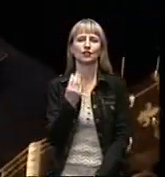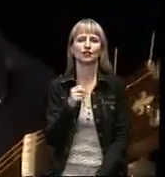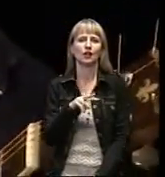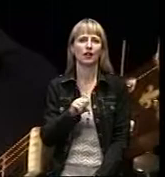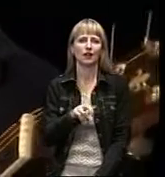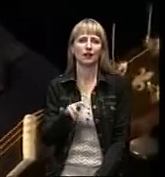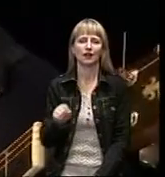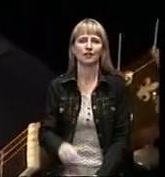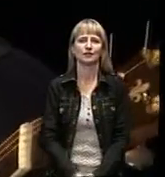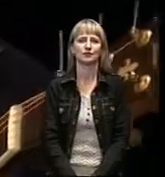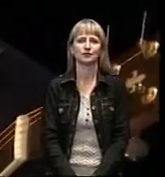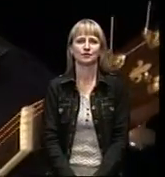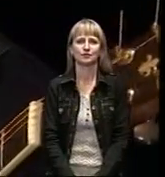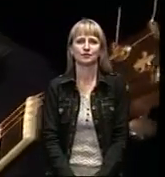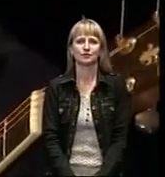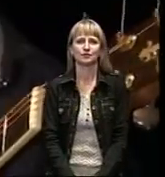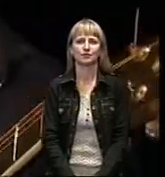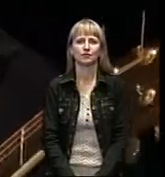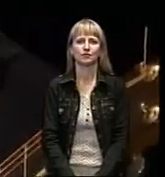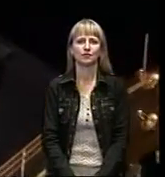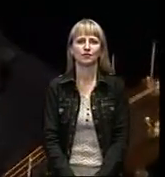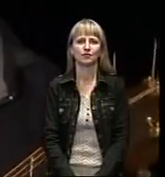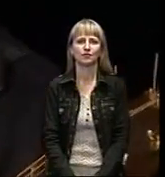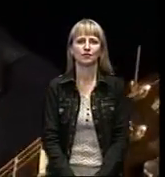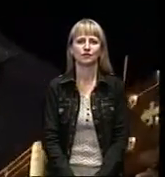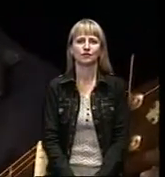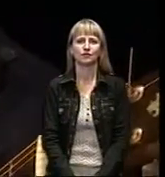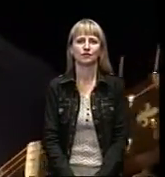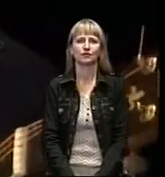ша-ла-ла-ла-ла-ла, ша-ла-ла-ла,